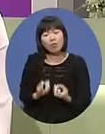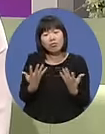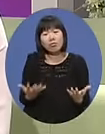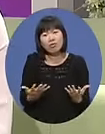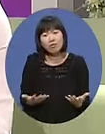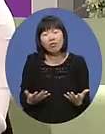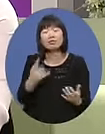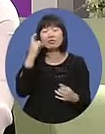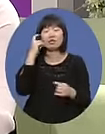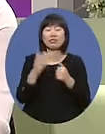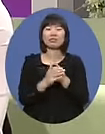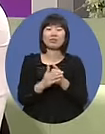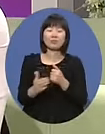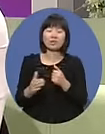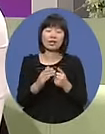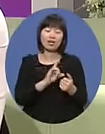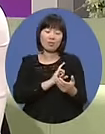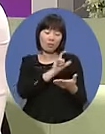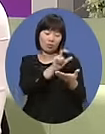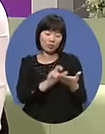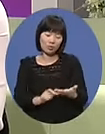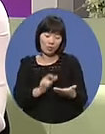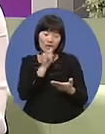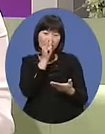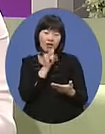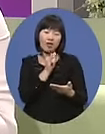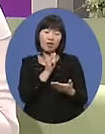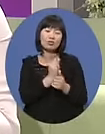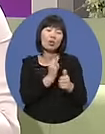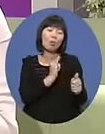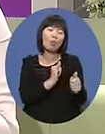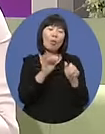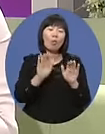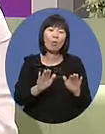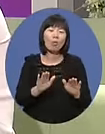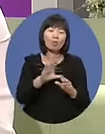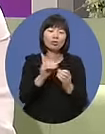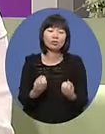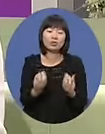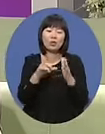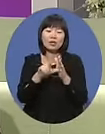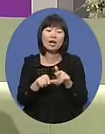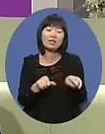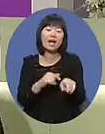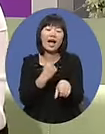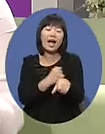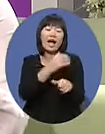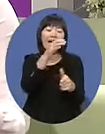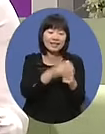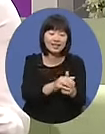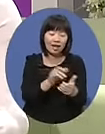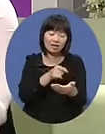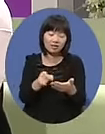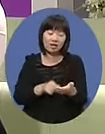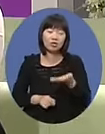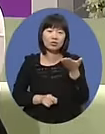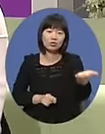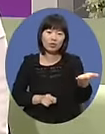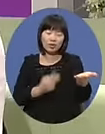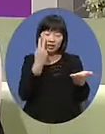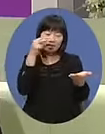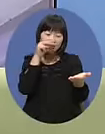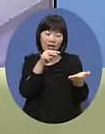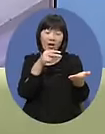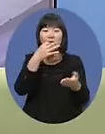하라고 이렇게 생각하니까 목록을 좀 적어가지고 여보 이게 이번 올 추석에 당신이 좀 해야 될 일이야. 그래서 적어주세요. 그럼